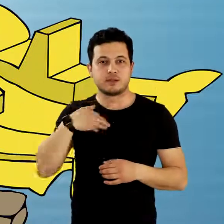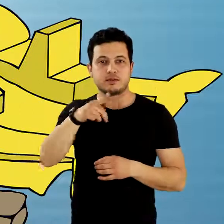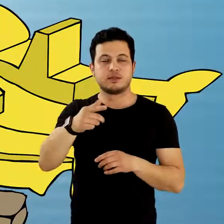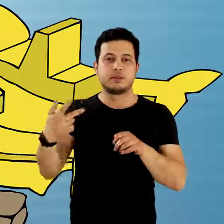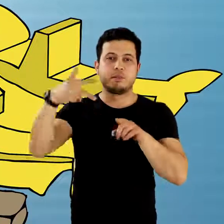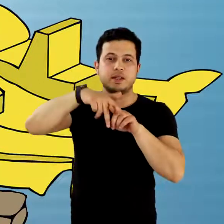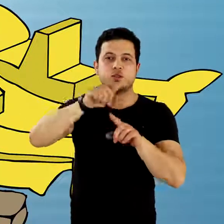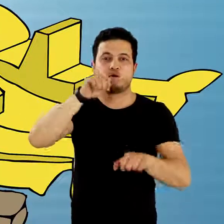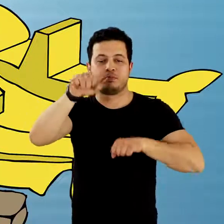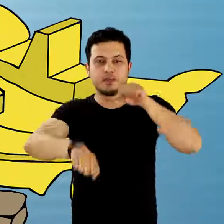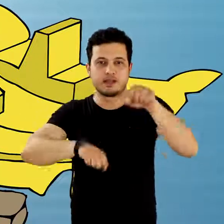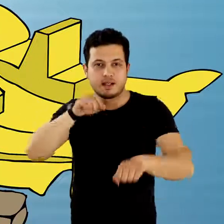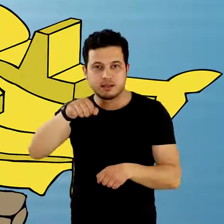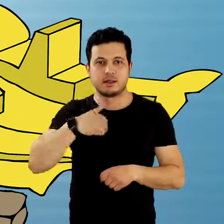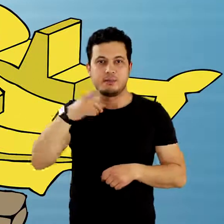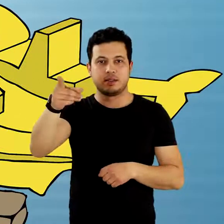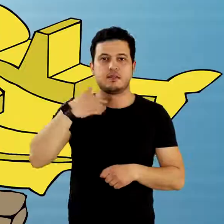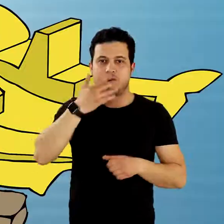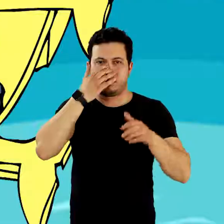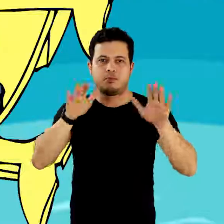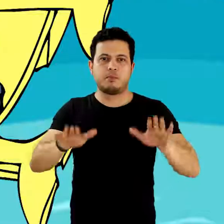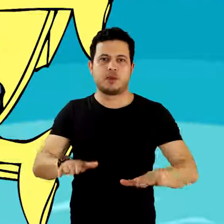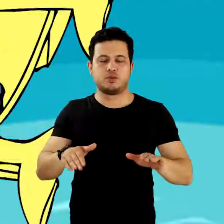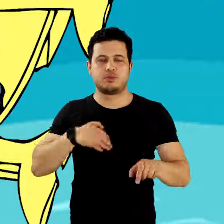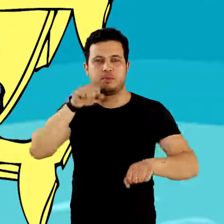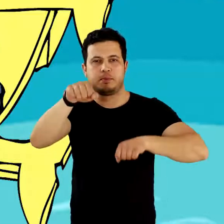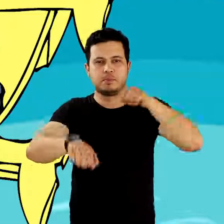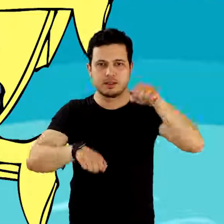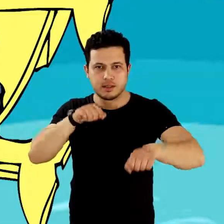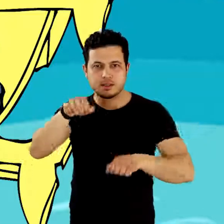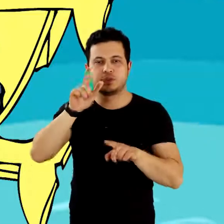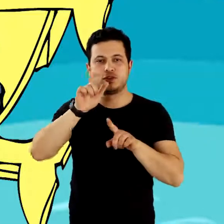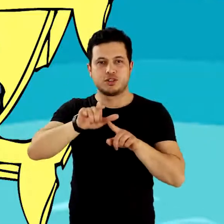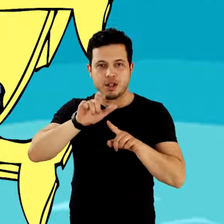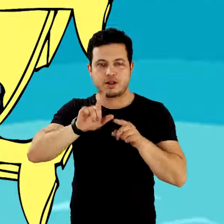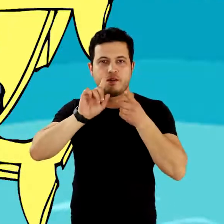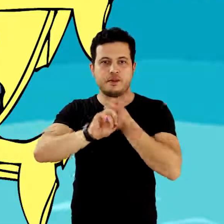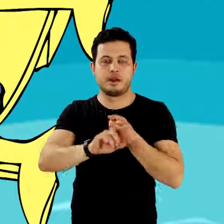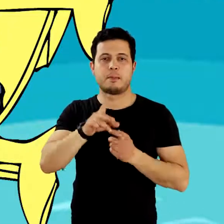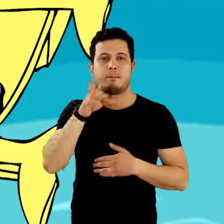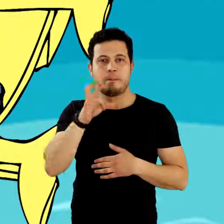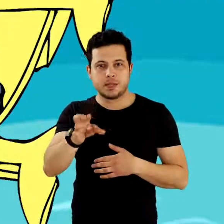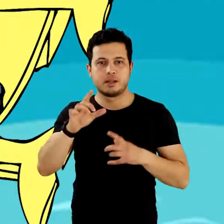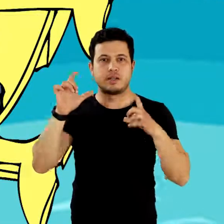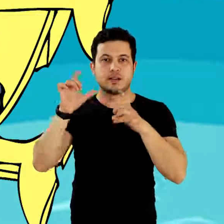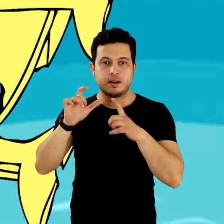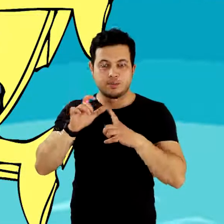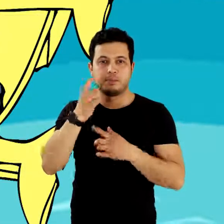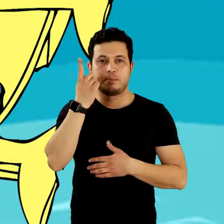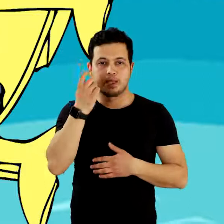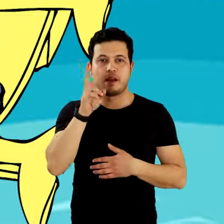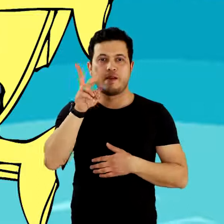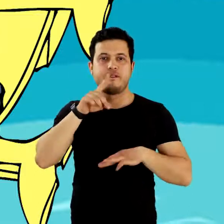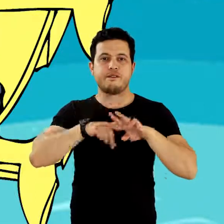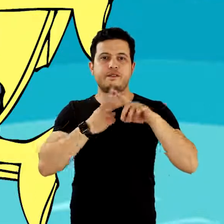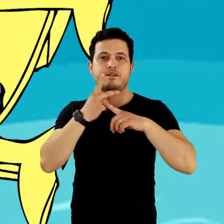bisikletine. Ben de hala sizi bekliyorum. Bisiklete Çınar, Pınar, Selim, bir de Veysel